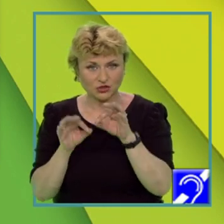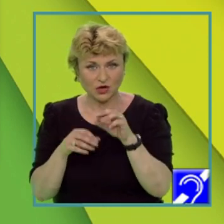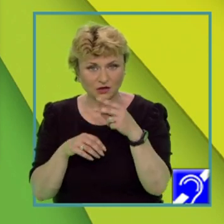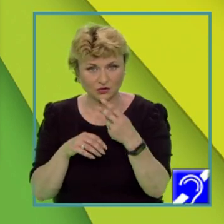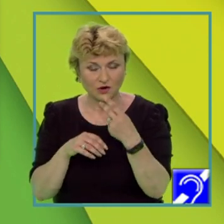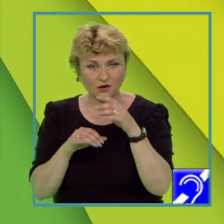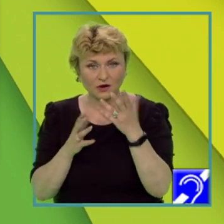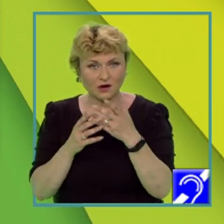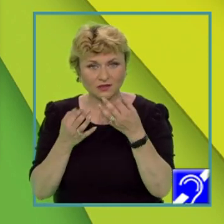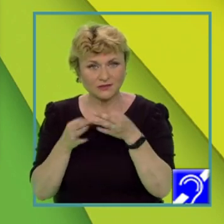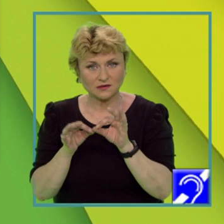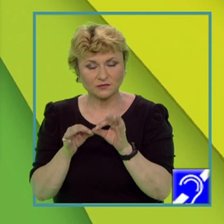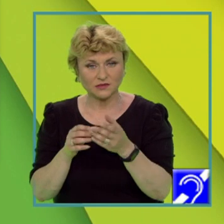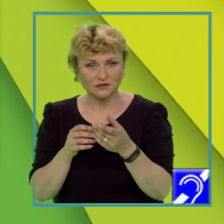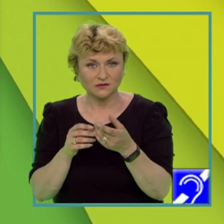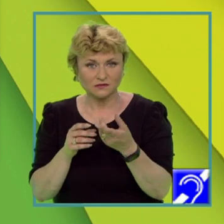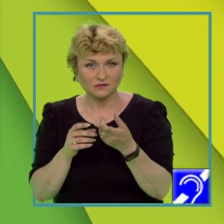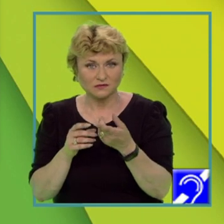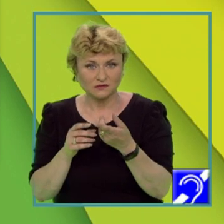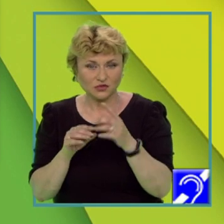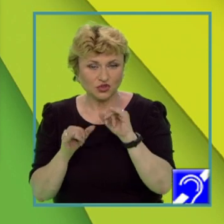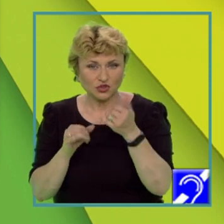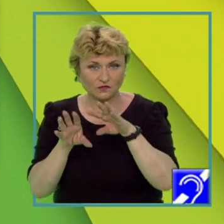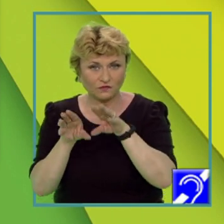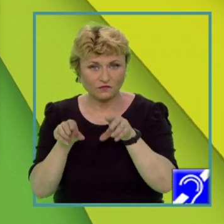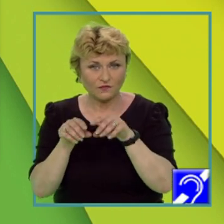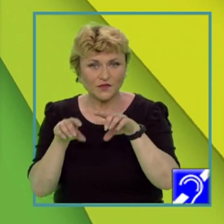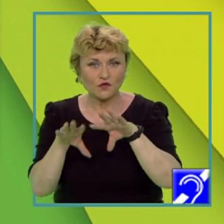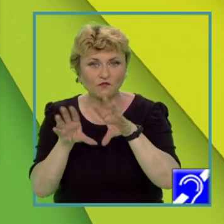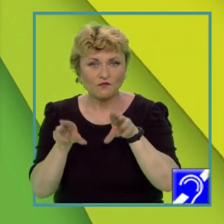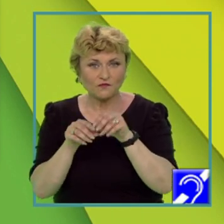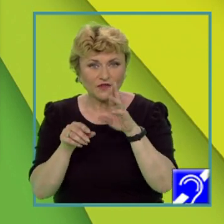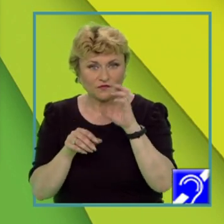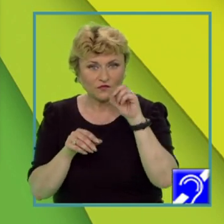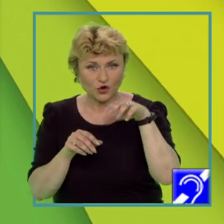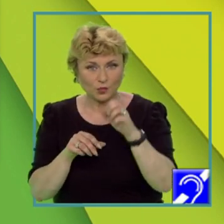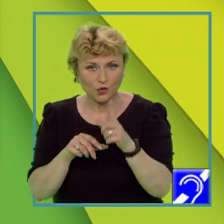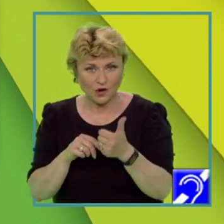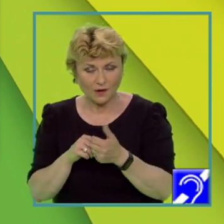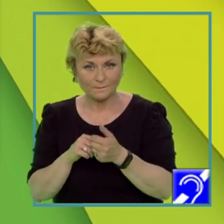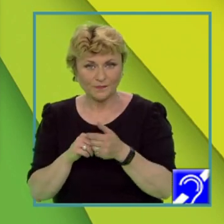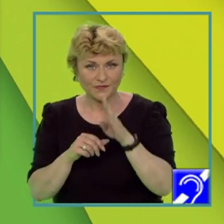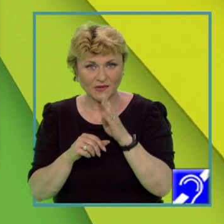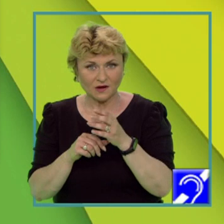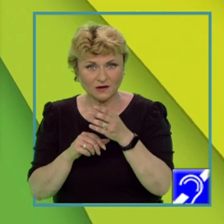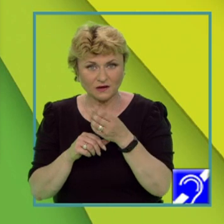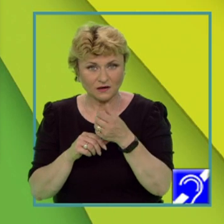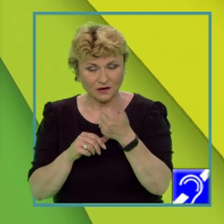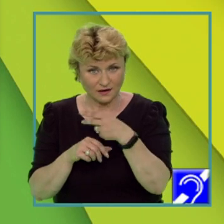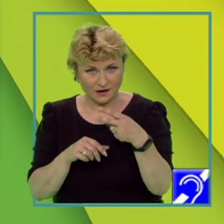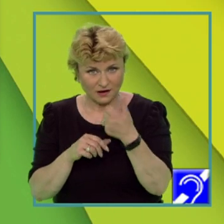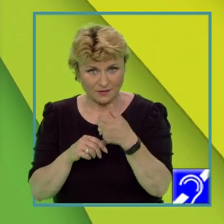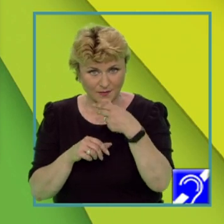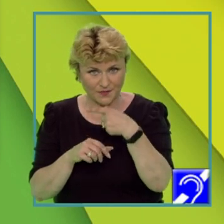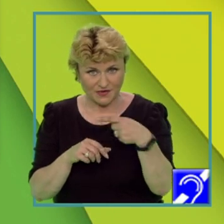înseamnă logaritm zecimal din 100 și formula diferenței de pătrate a la a doua minus b la a doua este egal cu a